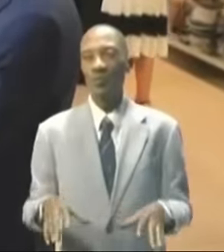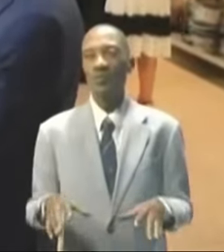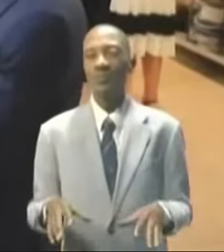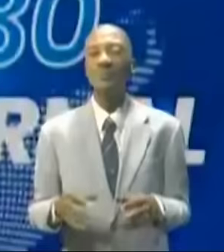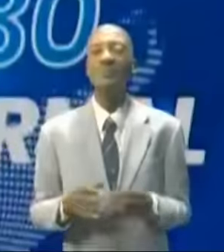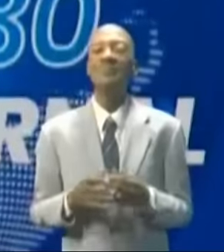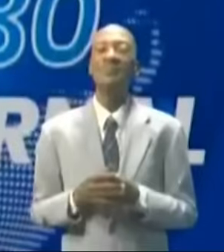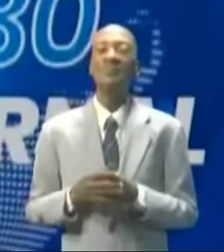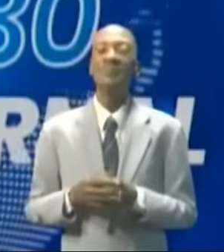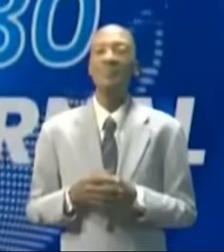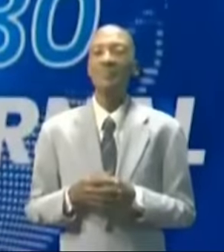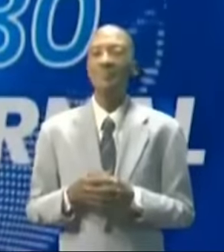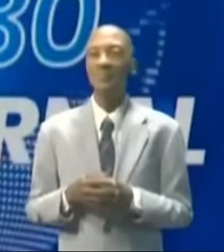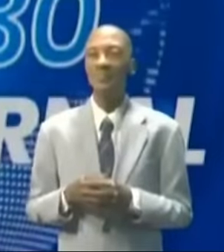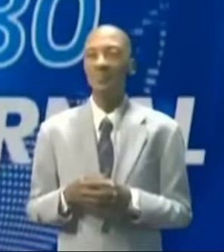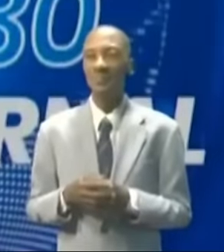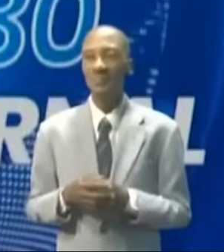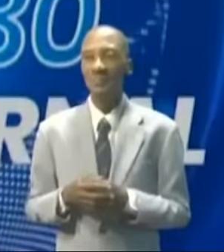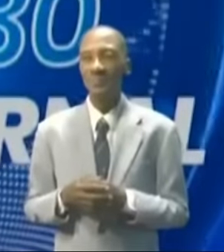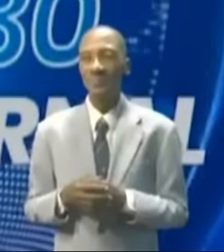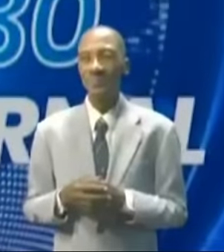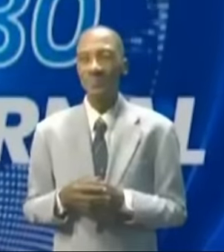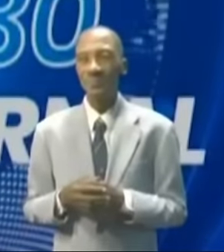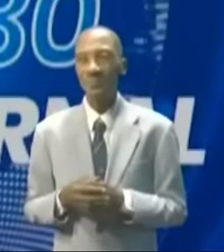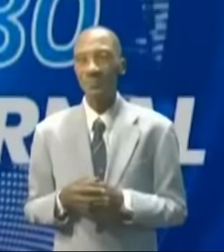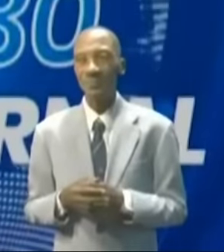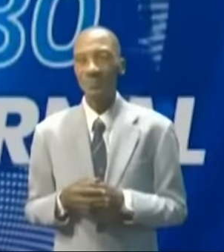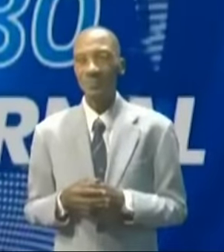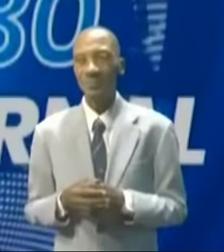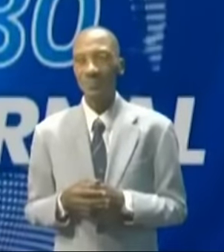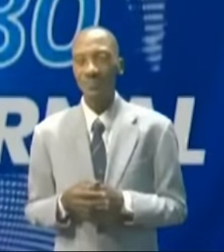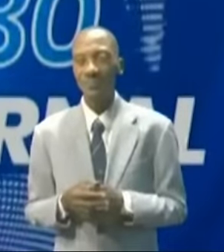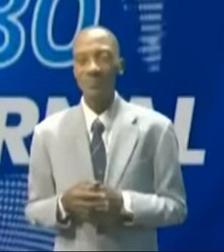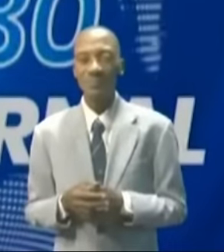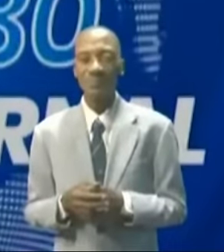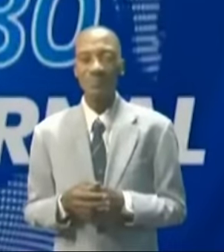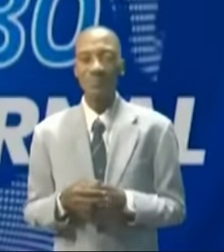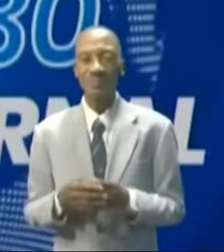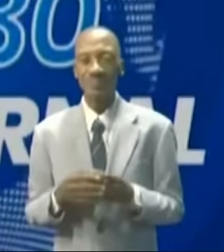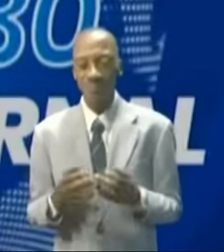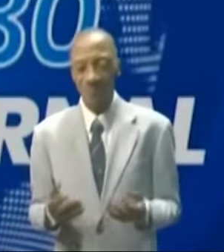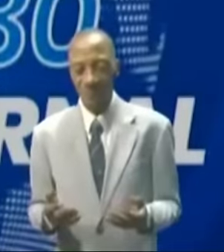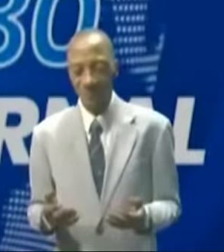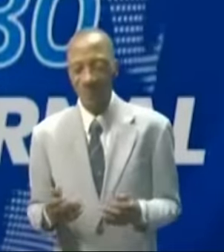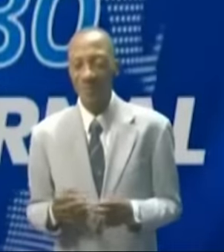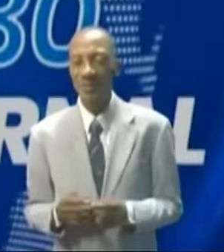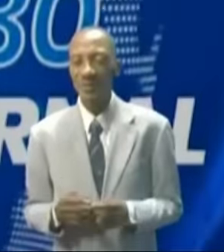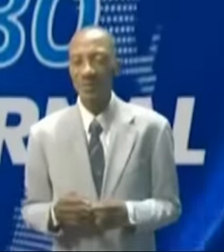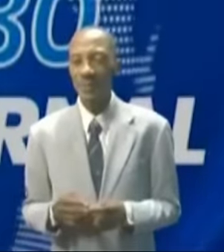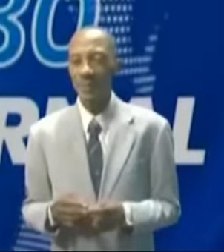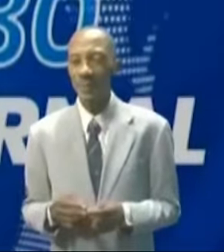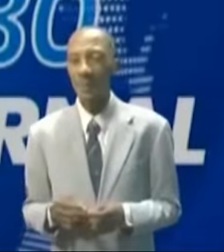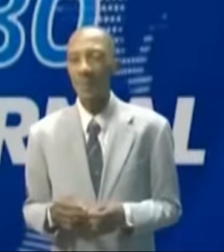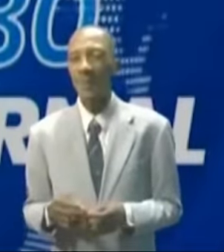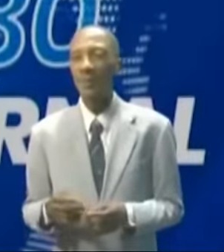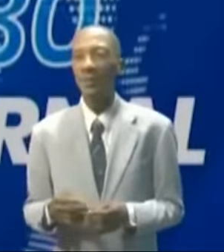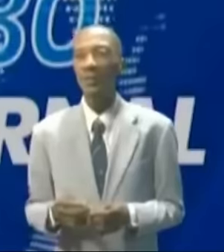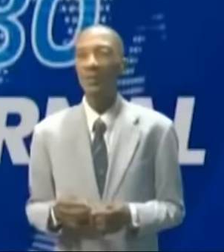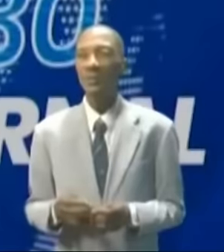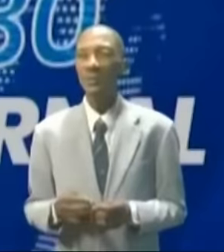Sentebov. Et le chef des travaux, Célestin Tondi, membre du club des têtes pensantes de